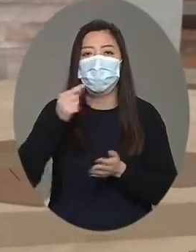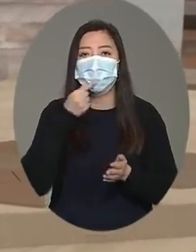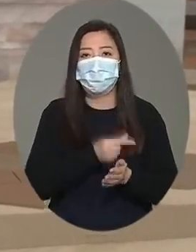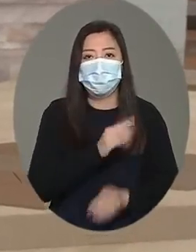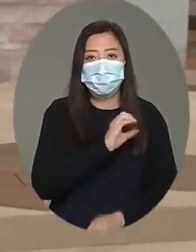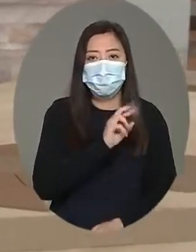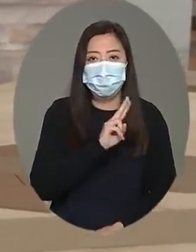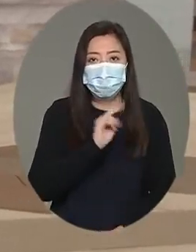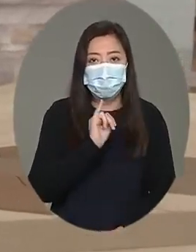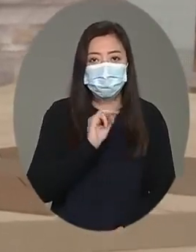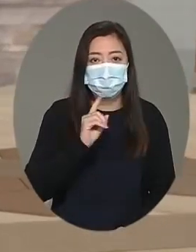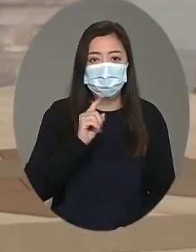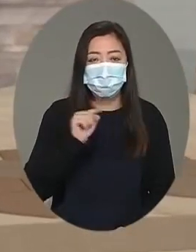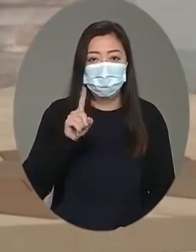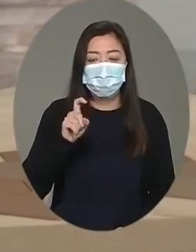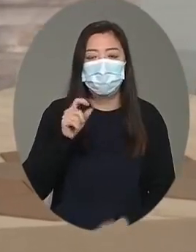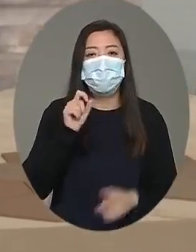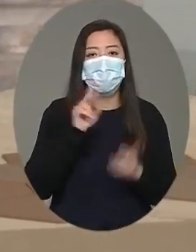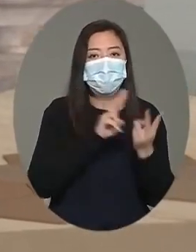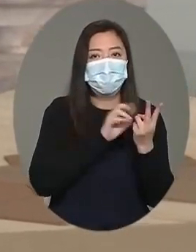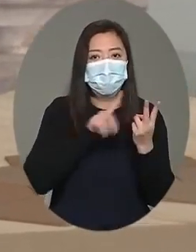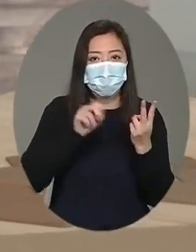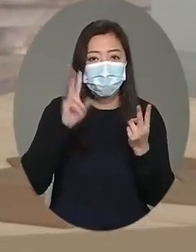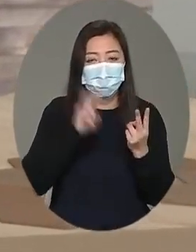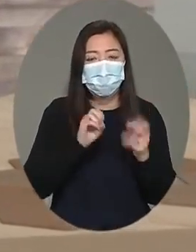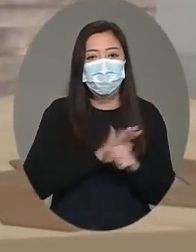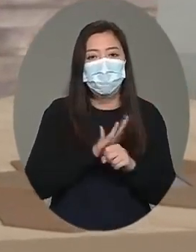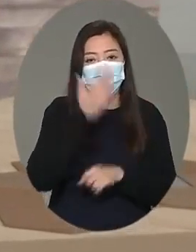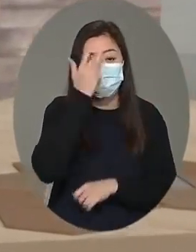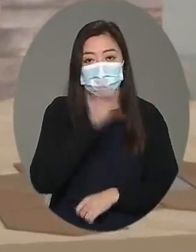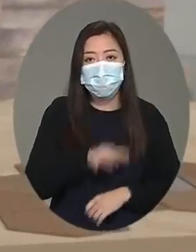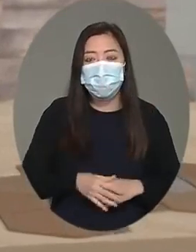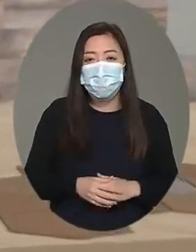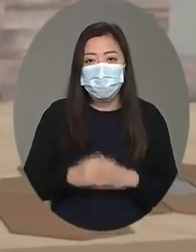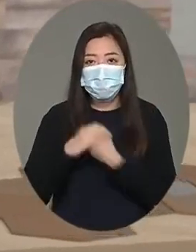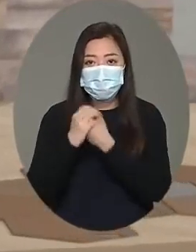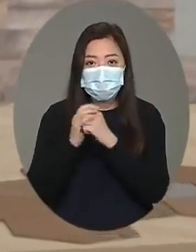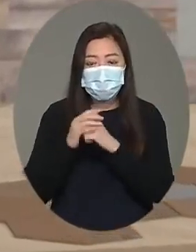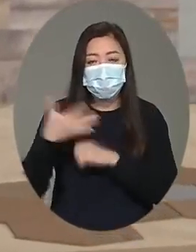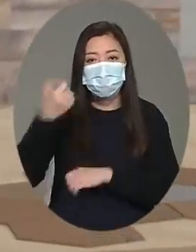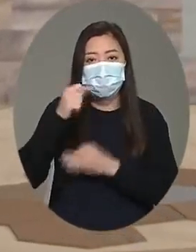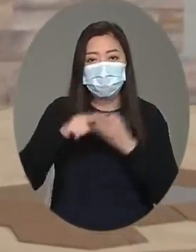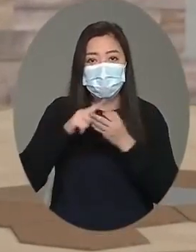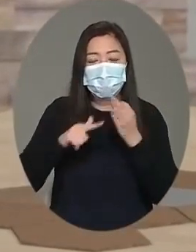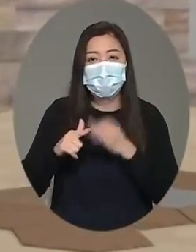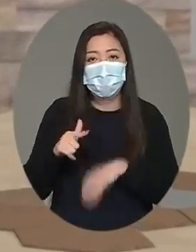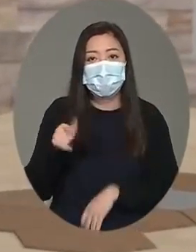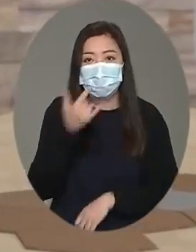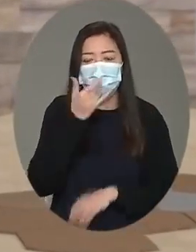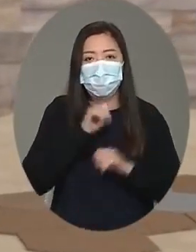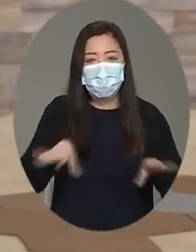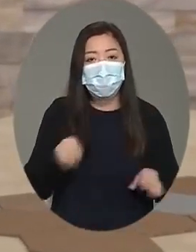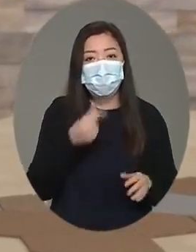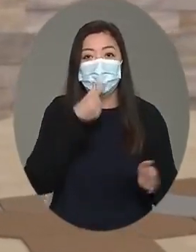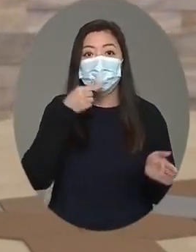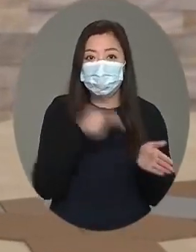名為 COVID-19， 意思是2019年發現的新型冠狀病毒。世衛總幹事譚德塞當時強調，